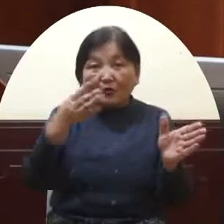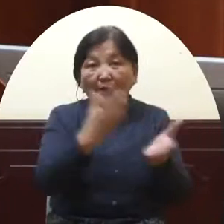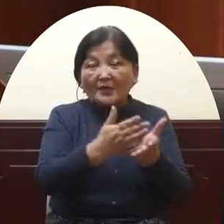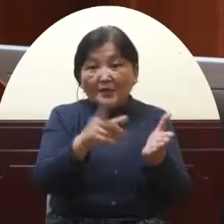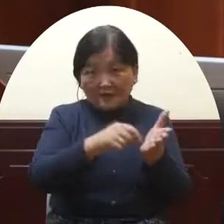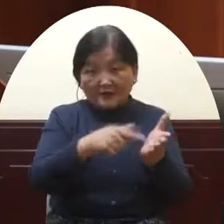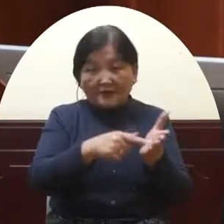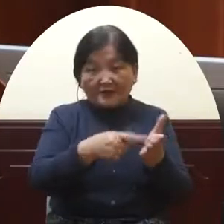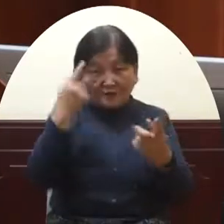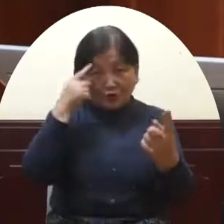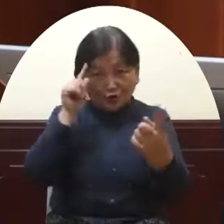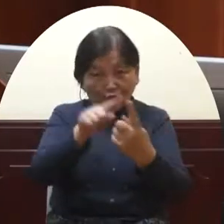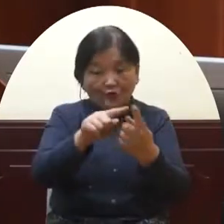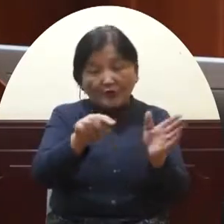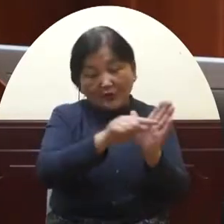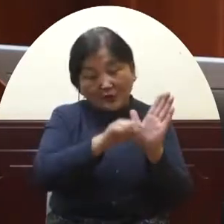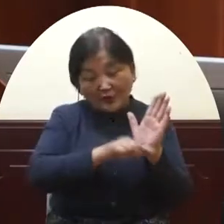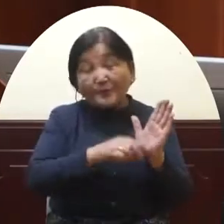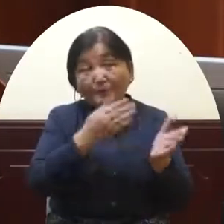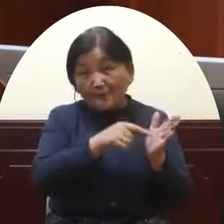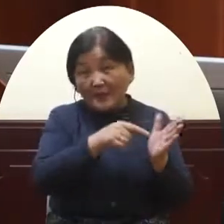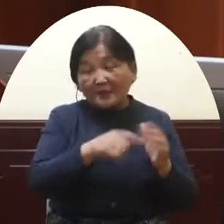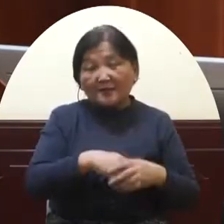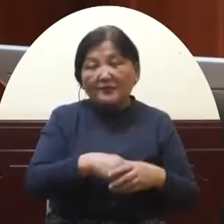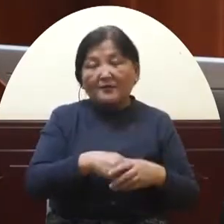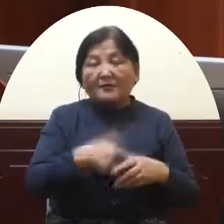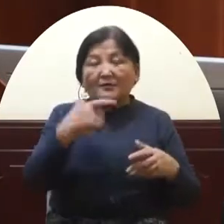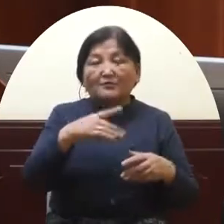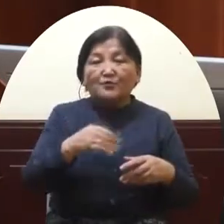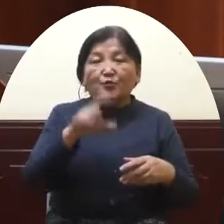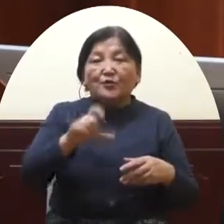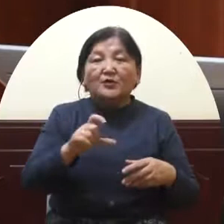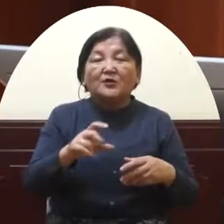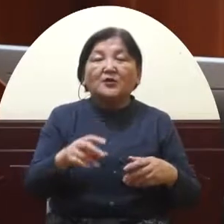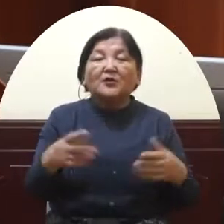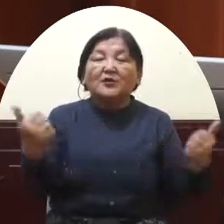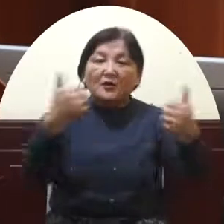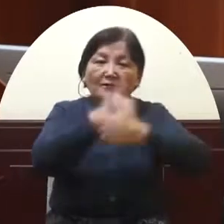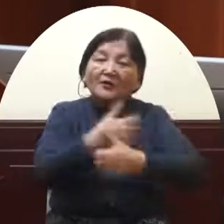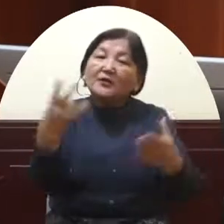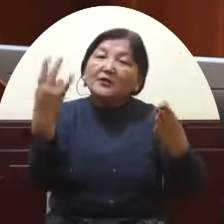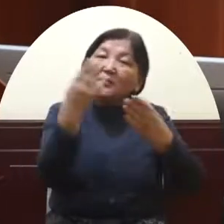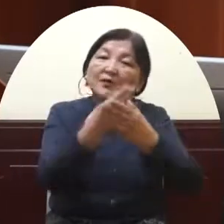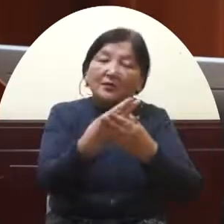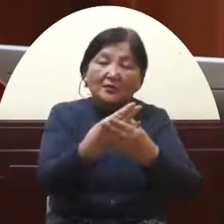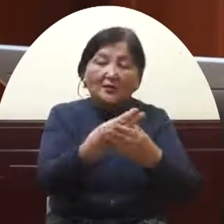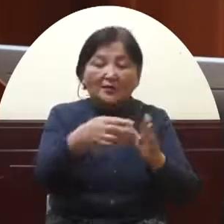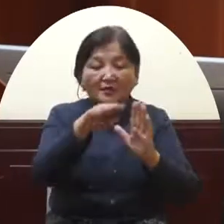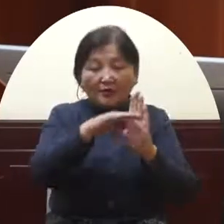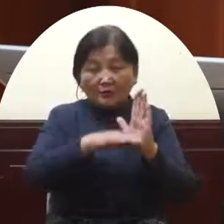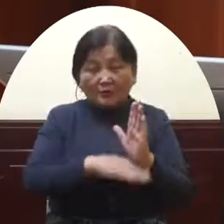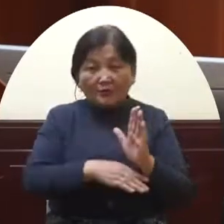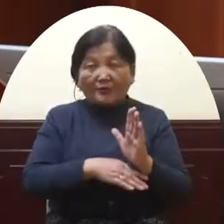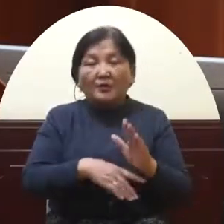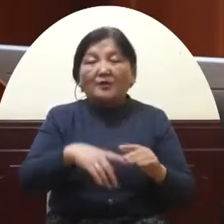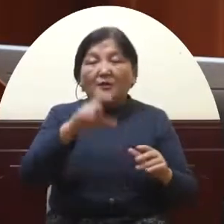байдаг. Энэ бол хүний эвлэлдэн нэгдэх эрхээс гадна бас иргэний мэдээлэл авах эрхийг хангах тухай асуудлаа гэж бид нар